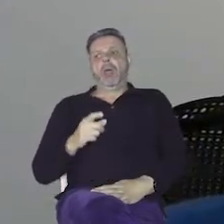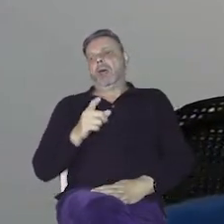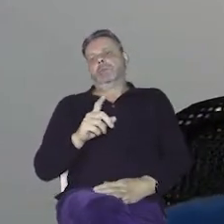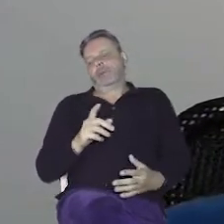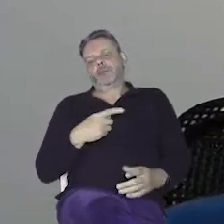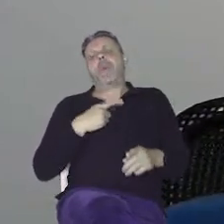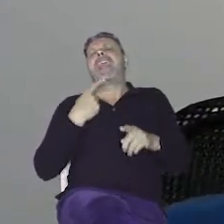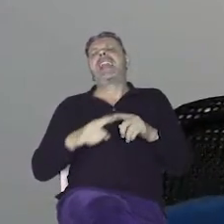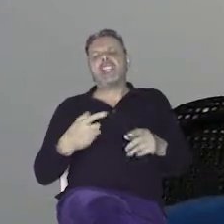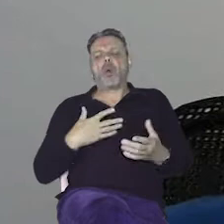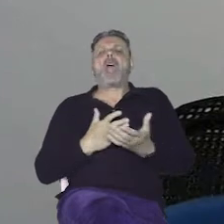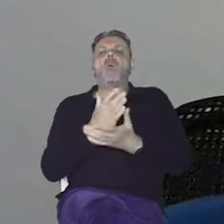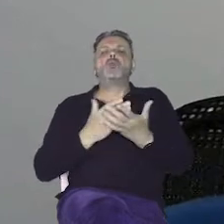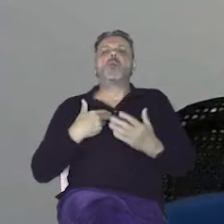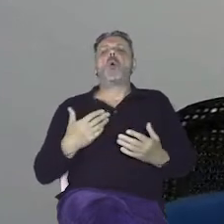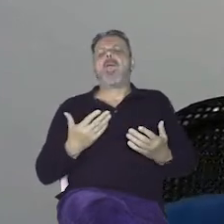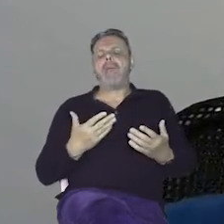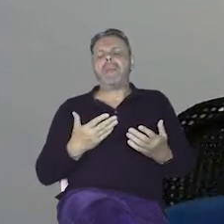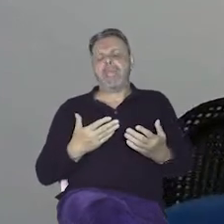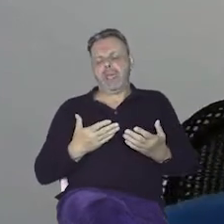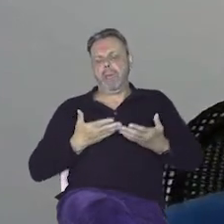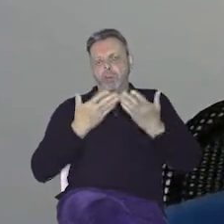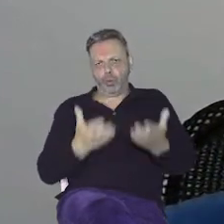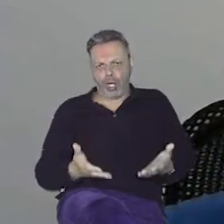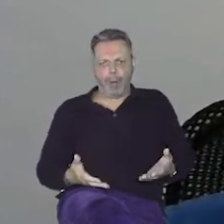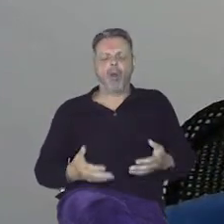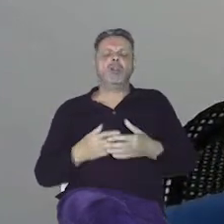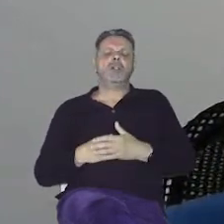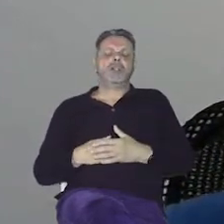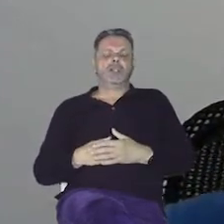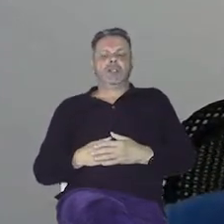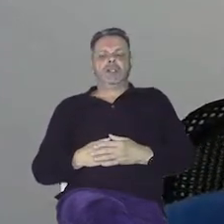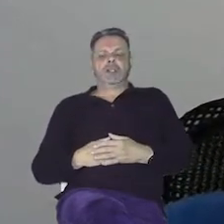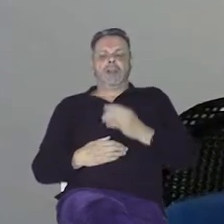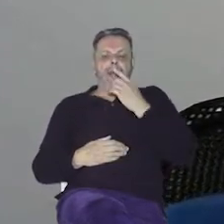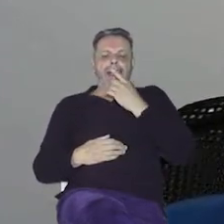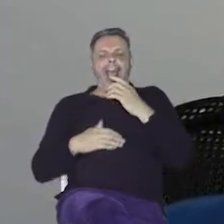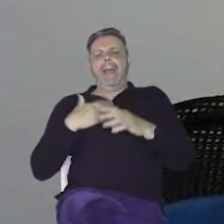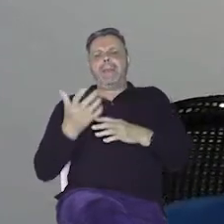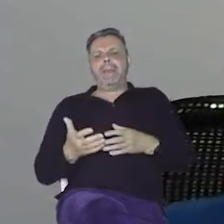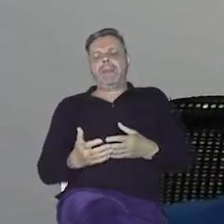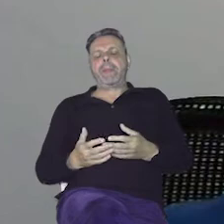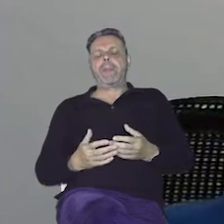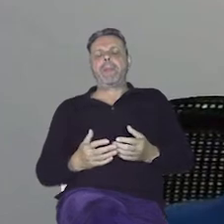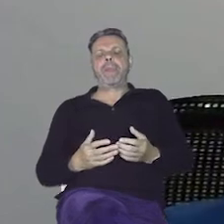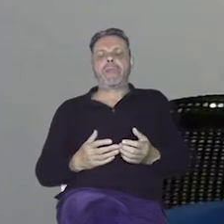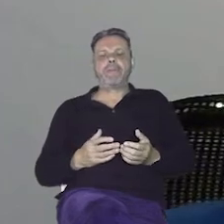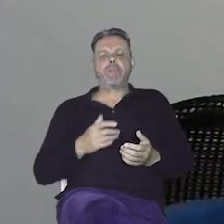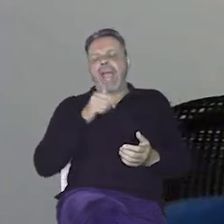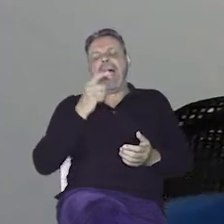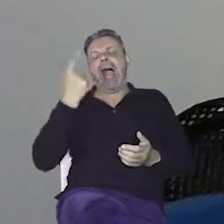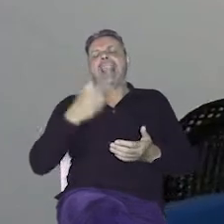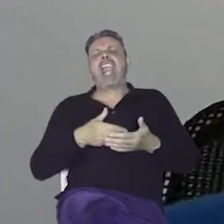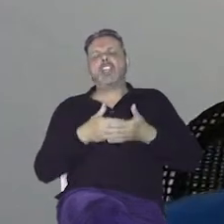usluga koju mi pružamo bude adekvatna, dobra, onako kao što korisnici zaslužuju, ali je činjenica